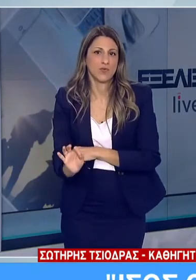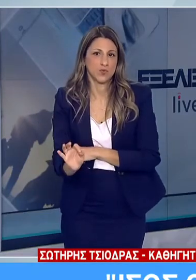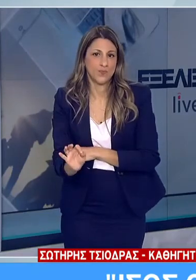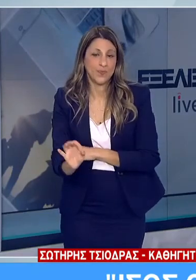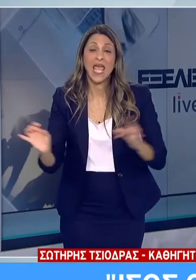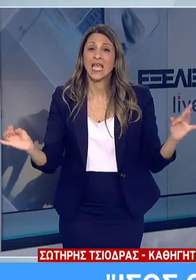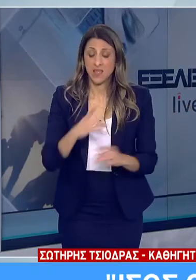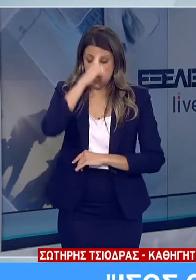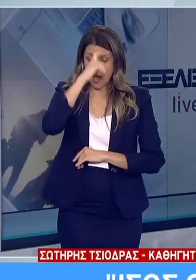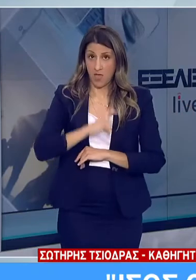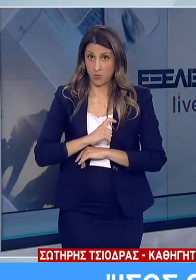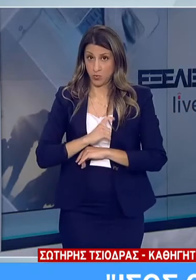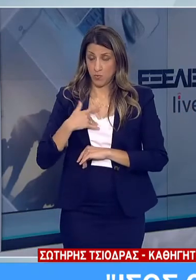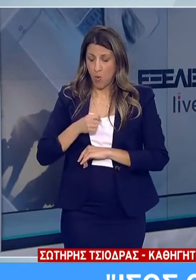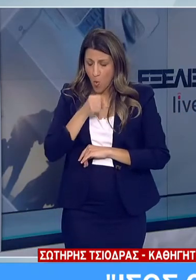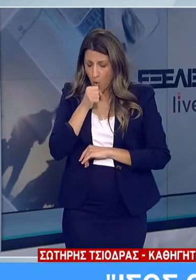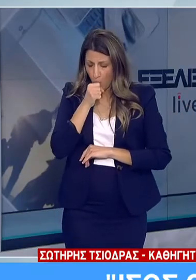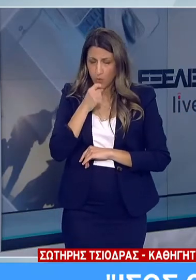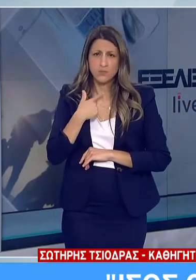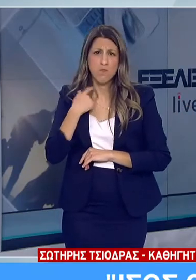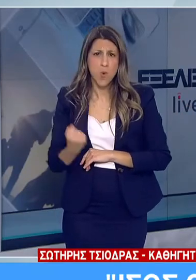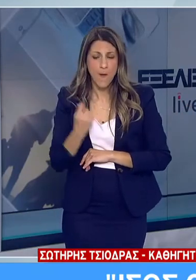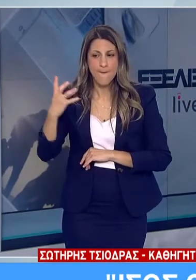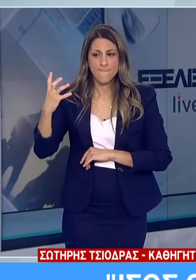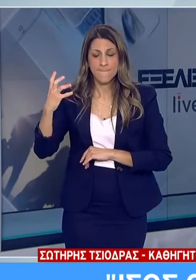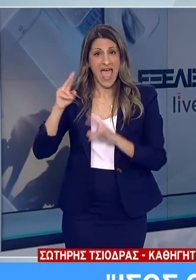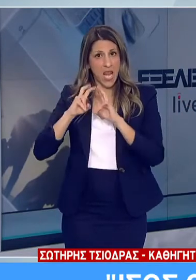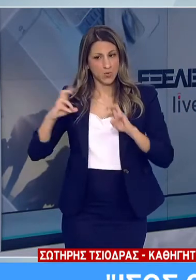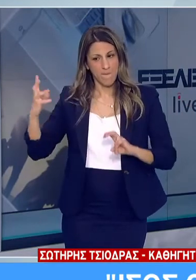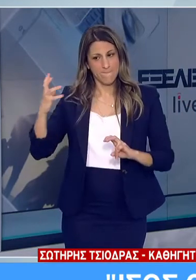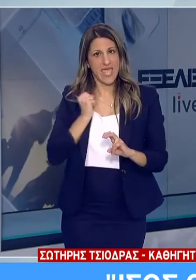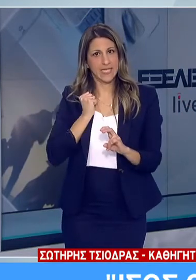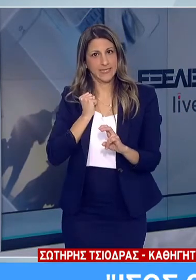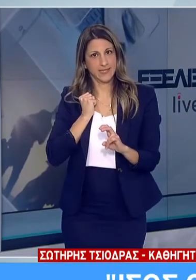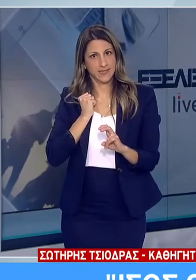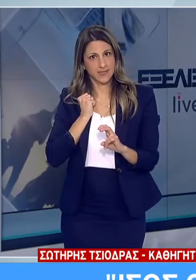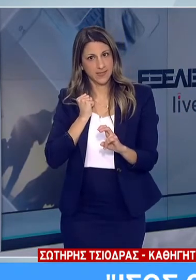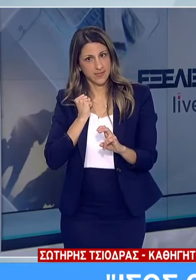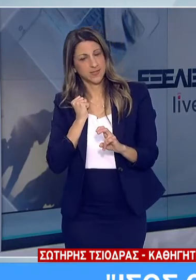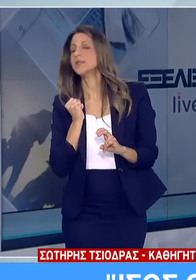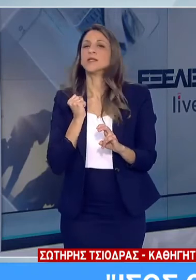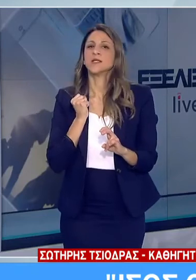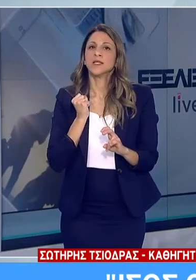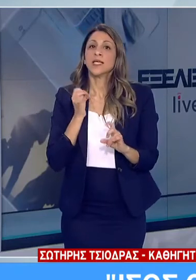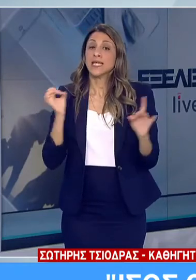συμπτώματα και κάνει τον έλεγχο, θα βρει τον ιό και καμιά φορά στις επαφές θα τον βρίσκει ανθρώπους που δεν έχουν συμπτώματα ή δεν έχουν εμφανίσει